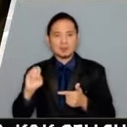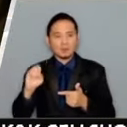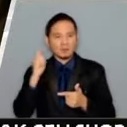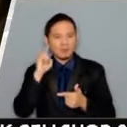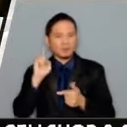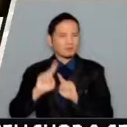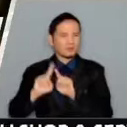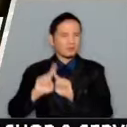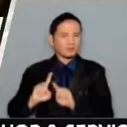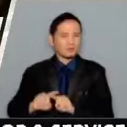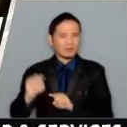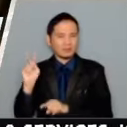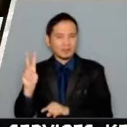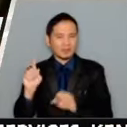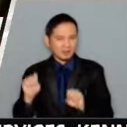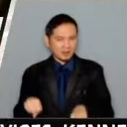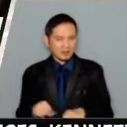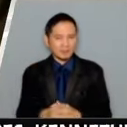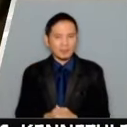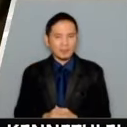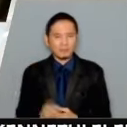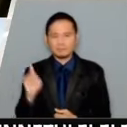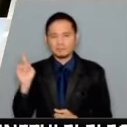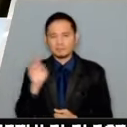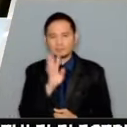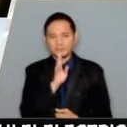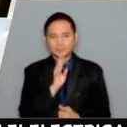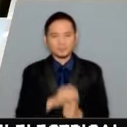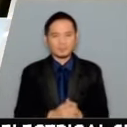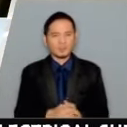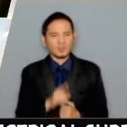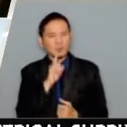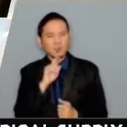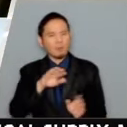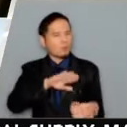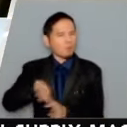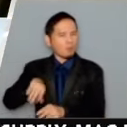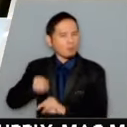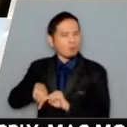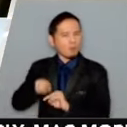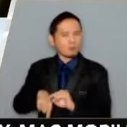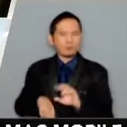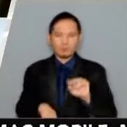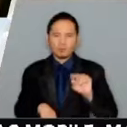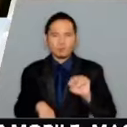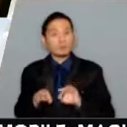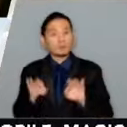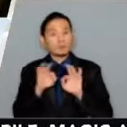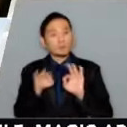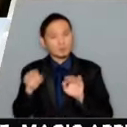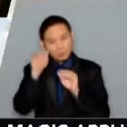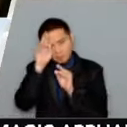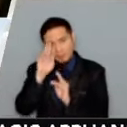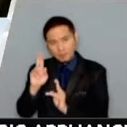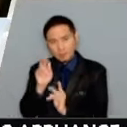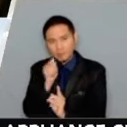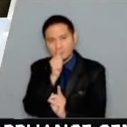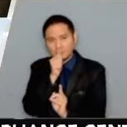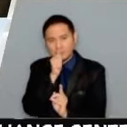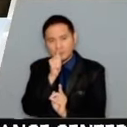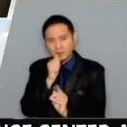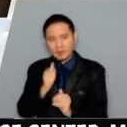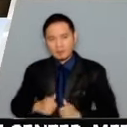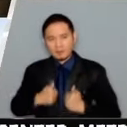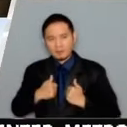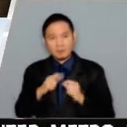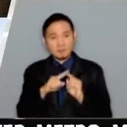Actually, hindi naman sa pinagkakait namin yan sa kanila. Siyempre, nire-respeto din namin ang privacy ng mga bata. But not to the point na tinatago namin.